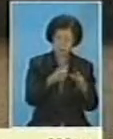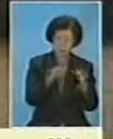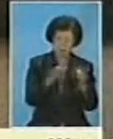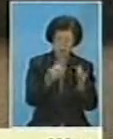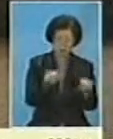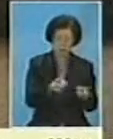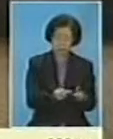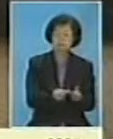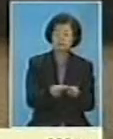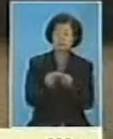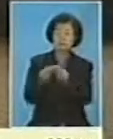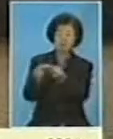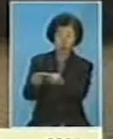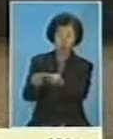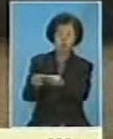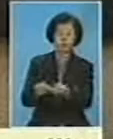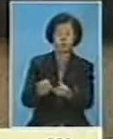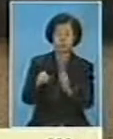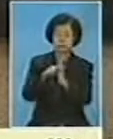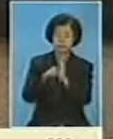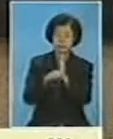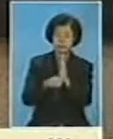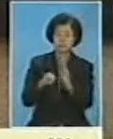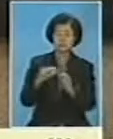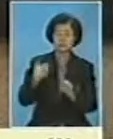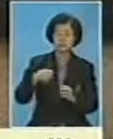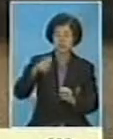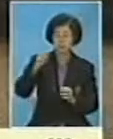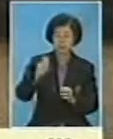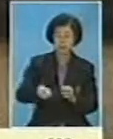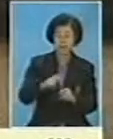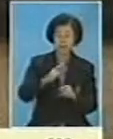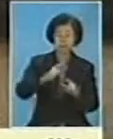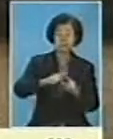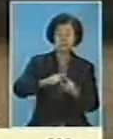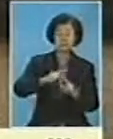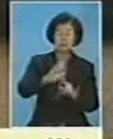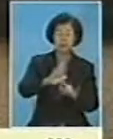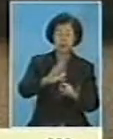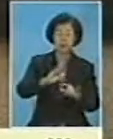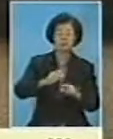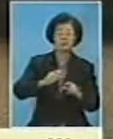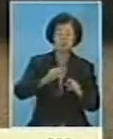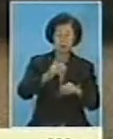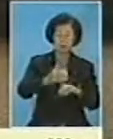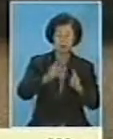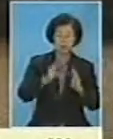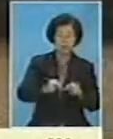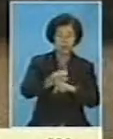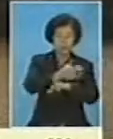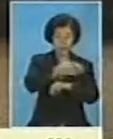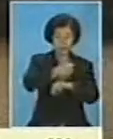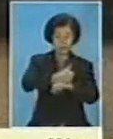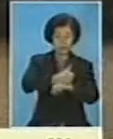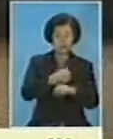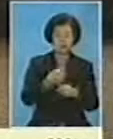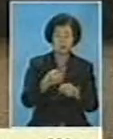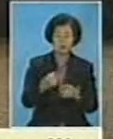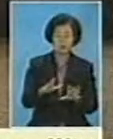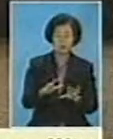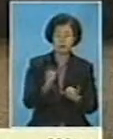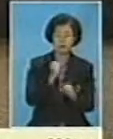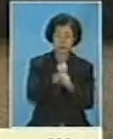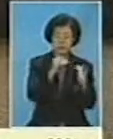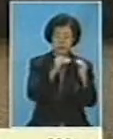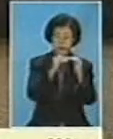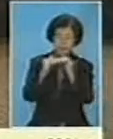มเข้าสู่กระบวนการของศาลฎีกาแผนกคดีอาญาของผู้ดำรงตำแหน่งทางการเมืองแล้วเพื่อความยุติธ